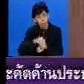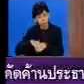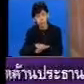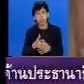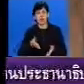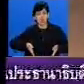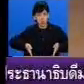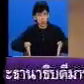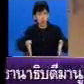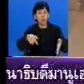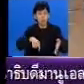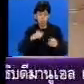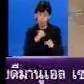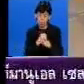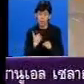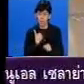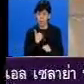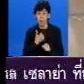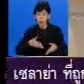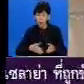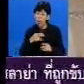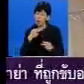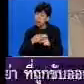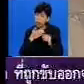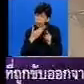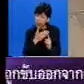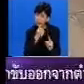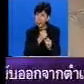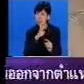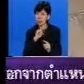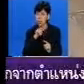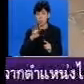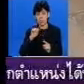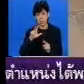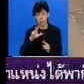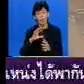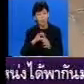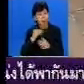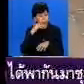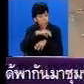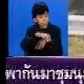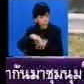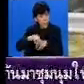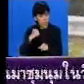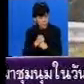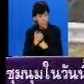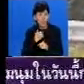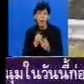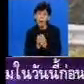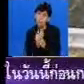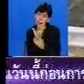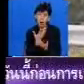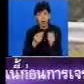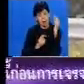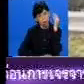มบริเวณถนนสายพังงาตะกั่วป่าบริเวณหลักกิโลเมตรที่42ถึง43หมู่บ้านบางท้อนซึ่งมีสวนปาล์มยาง